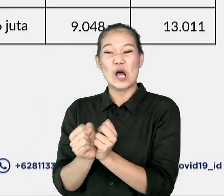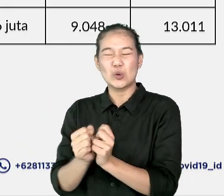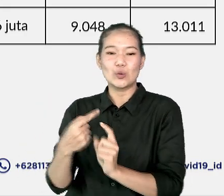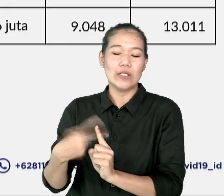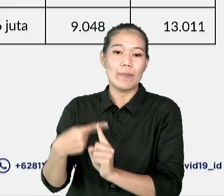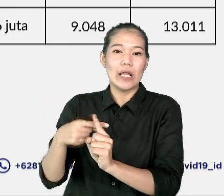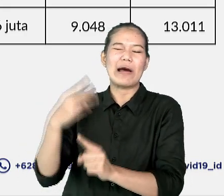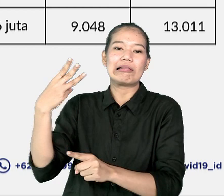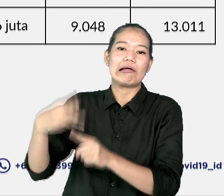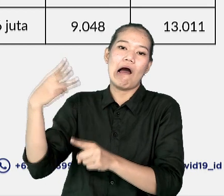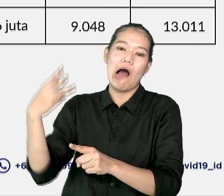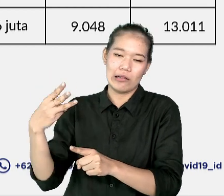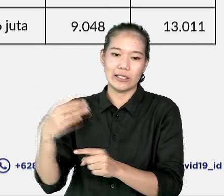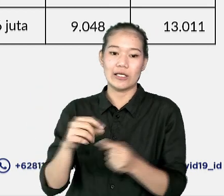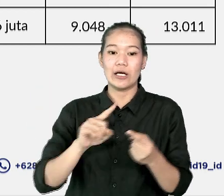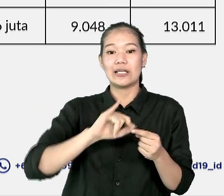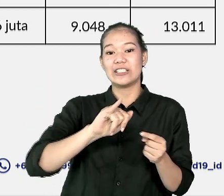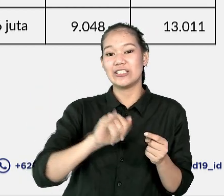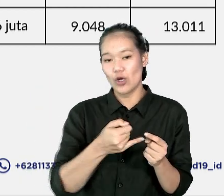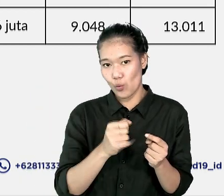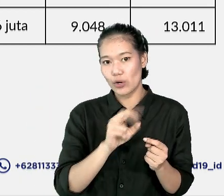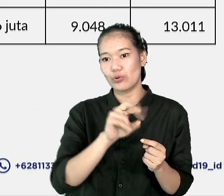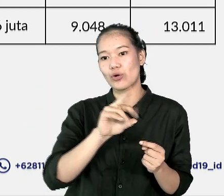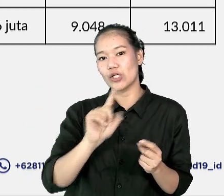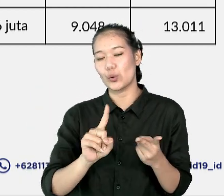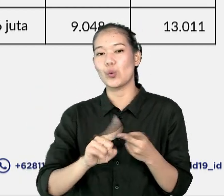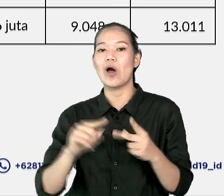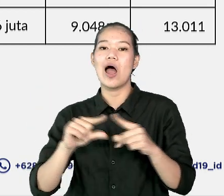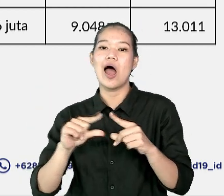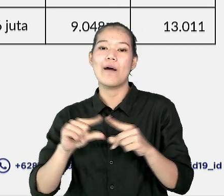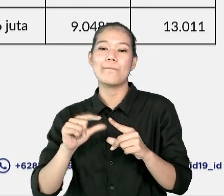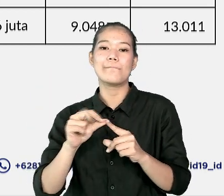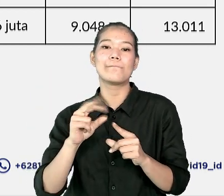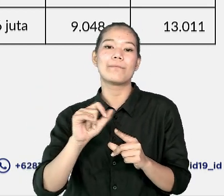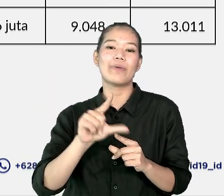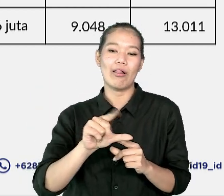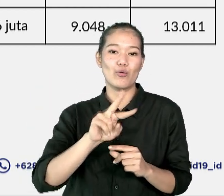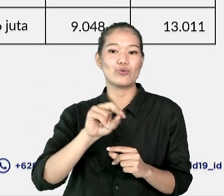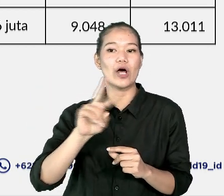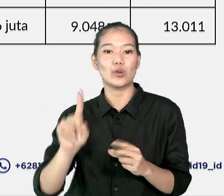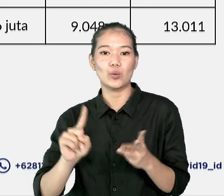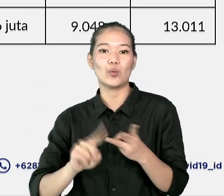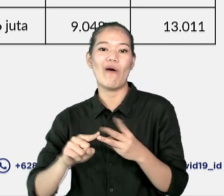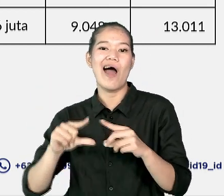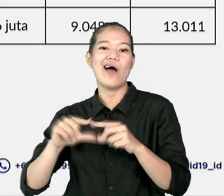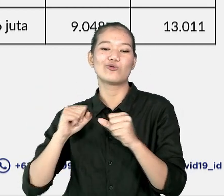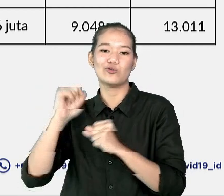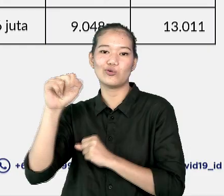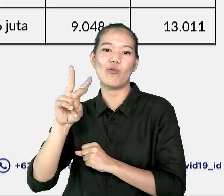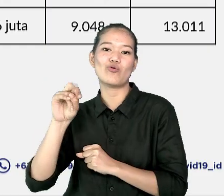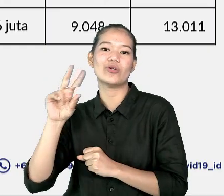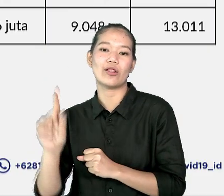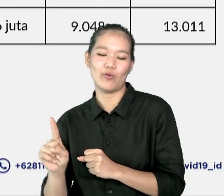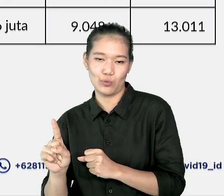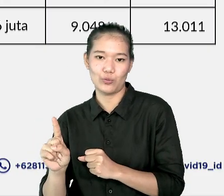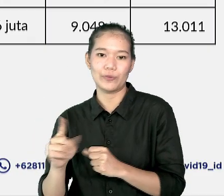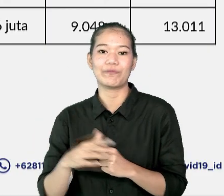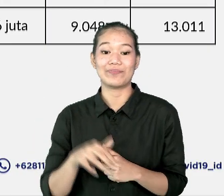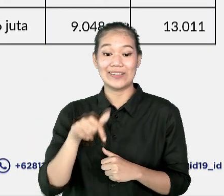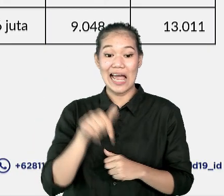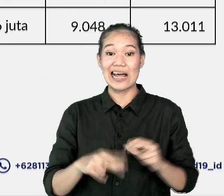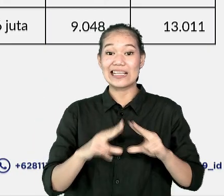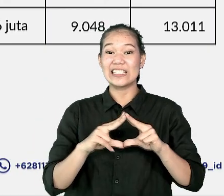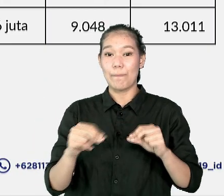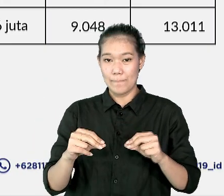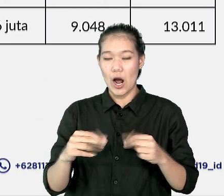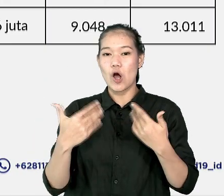bulan Januari 2021, April 2021, dan Agustus-September 2021. Saat ini Jepang